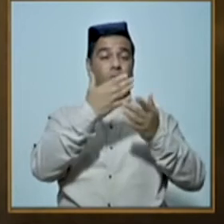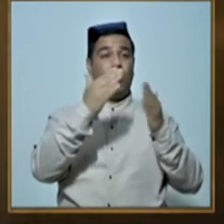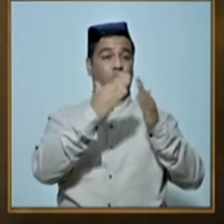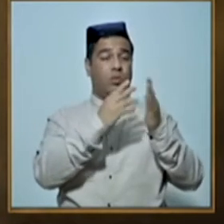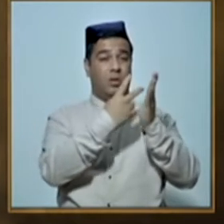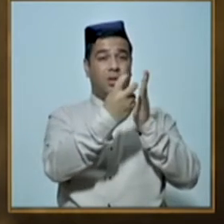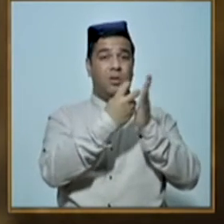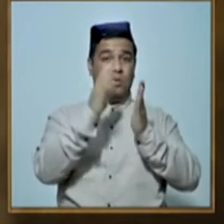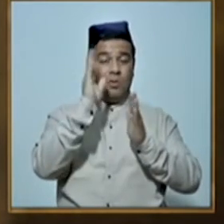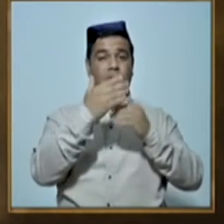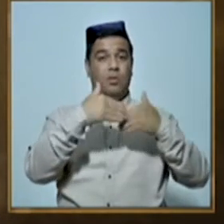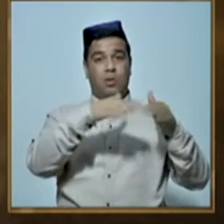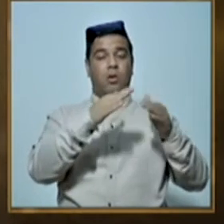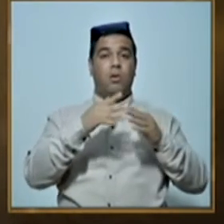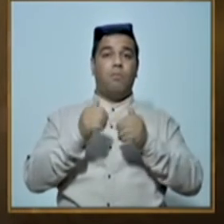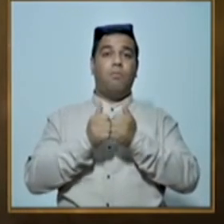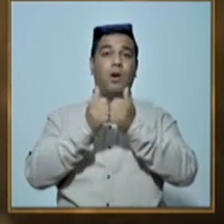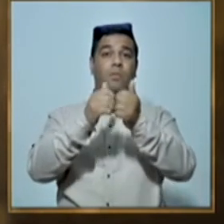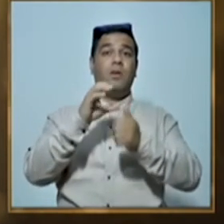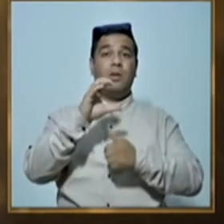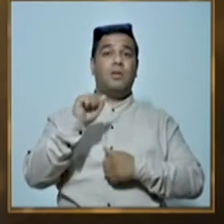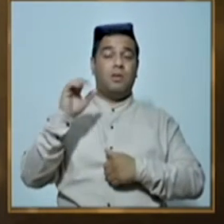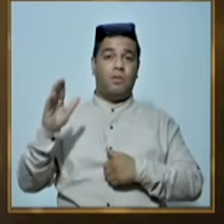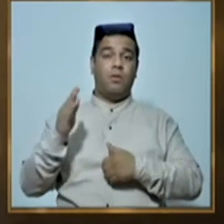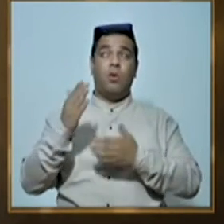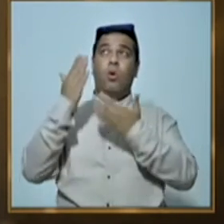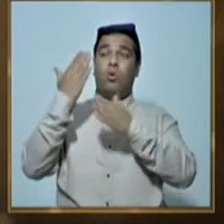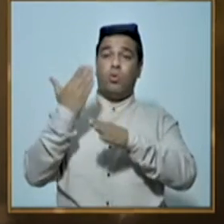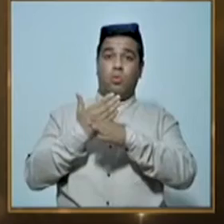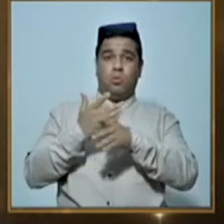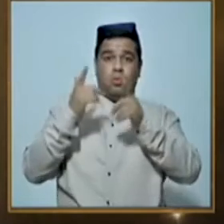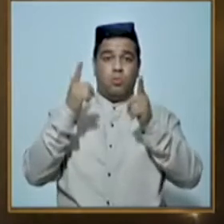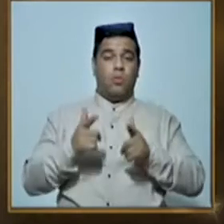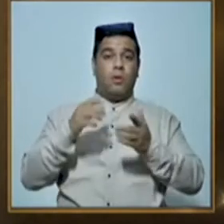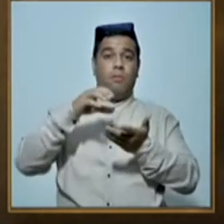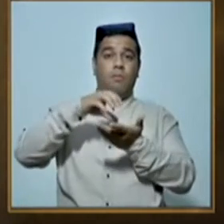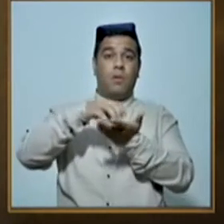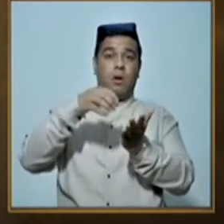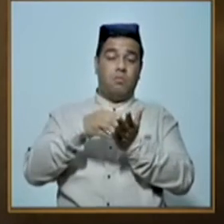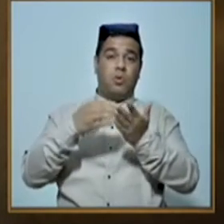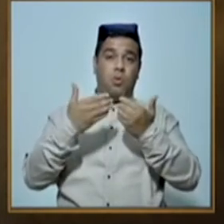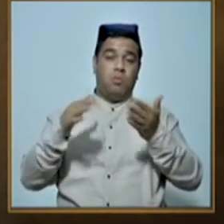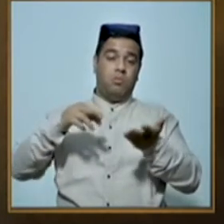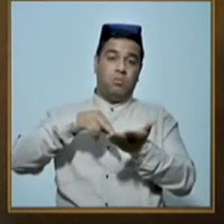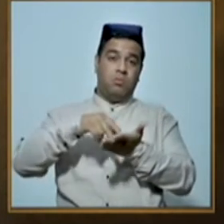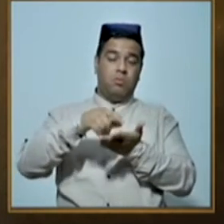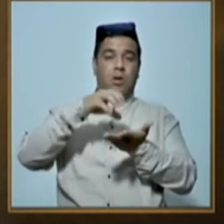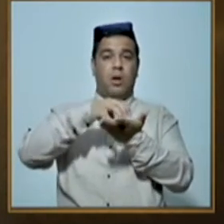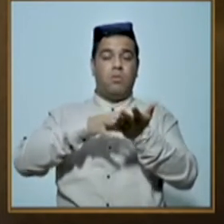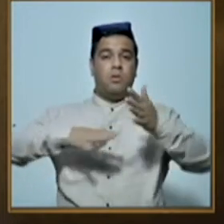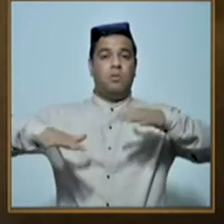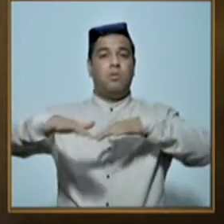kiriyler, o bu dedi, Resulullah şunda Allah'ın yardımına oz ozudan Mekke açılıp, eşikleri Kabe'ni